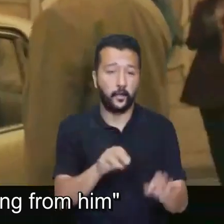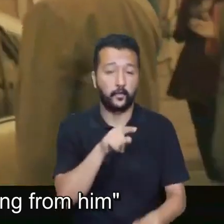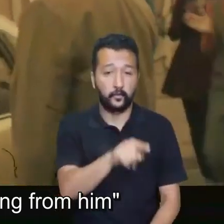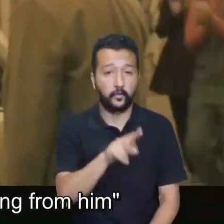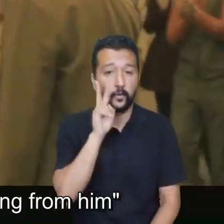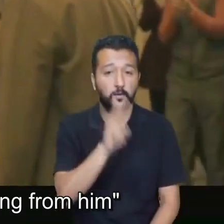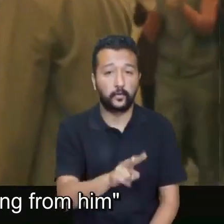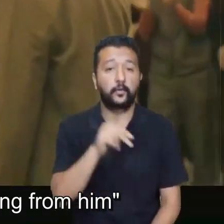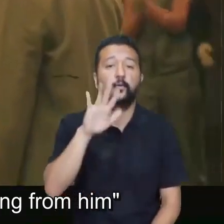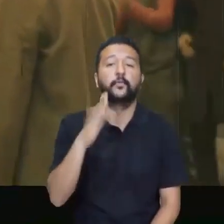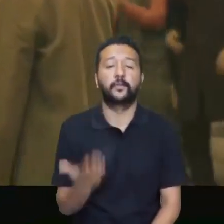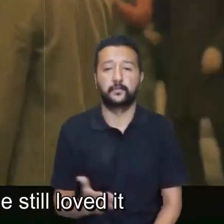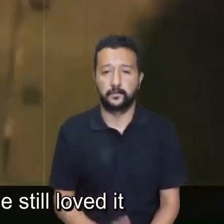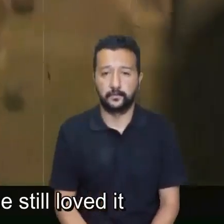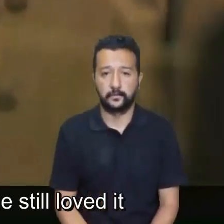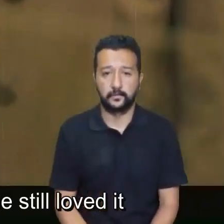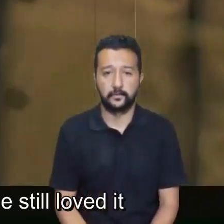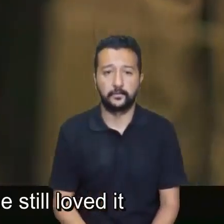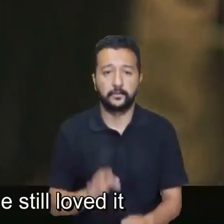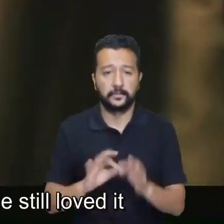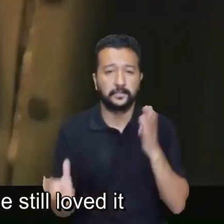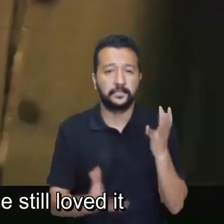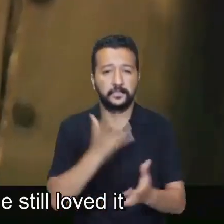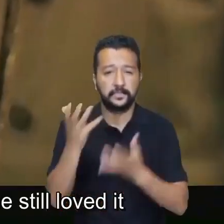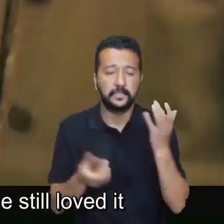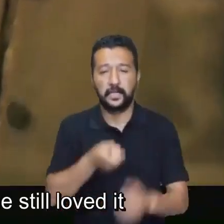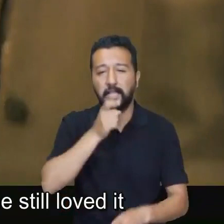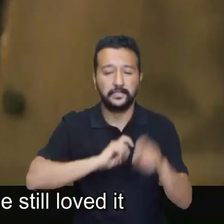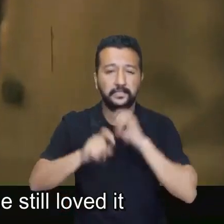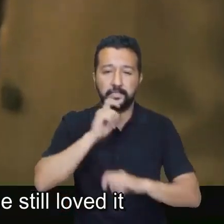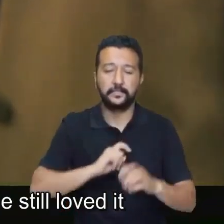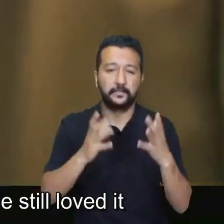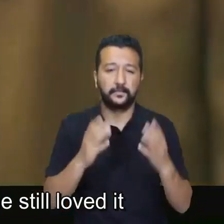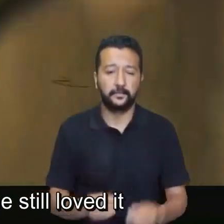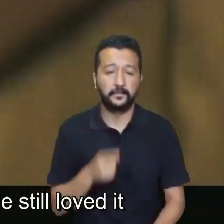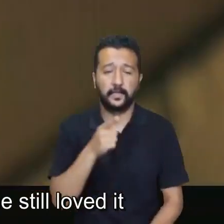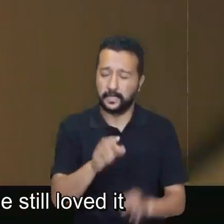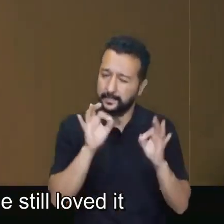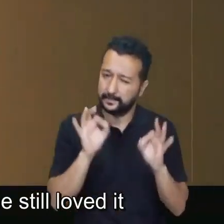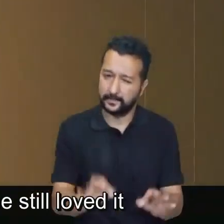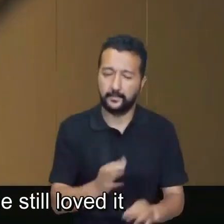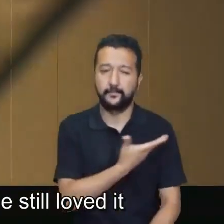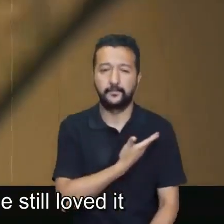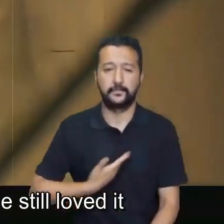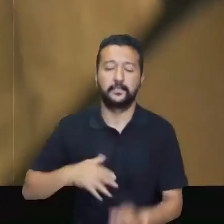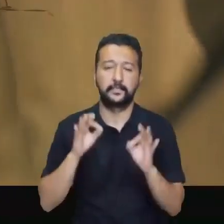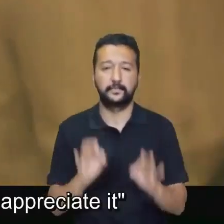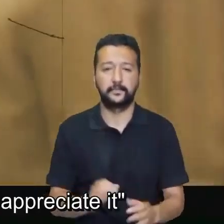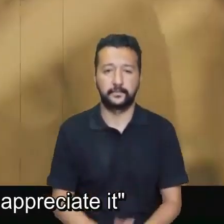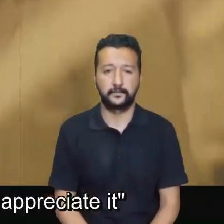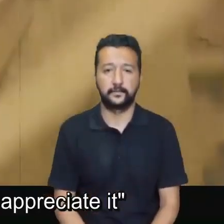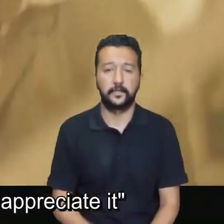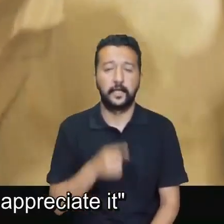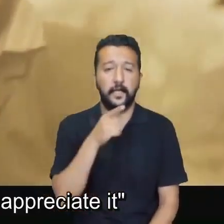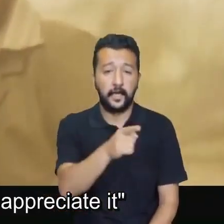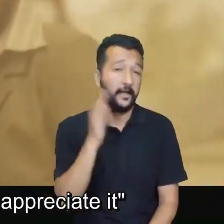perişan dururken önünden geçtiler. Arabanın içinden avucundaki yüzük parmak aralarından belli oluyor. Adile yaşlı gözlerle arka